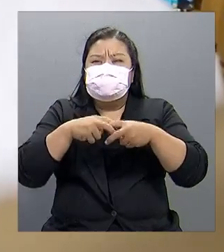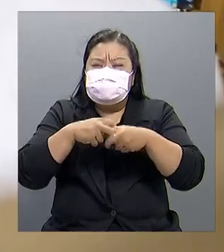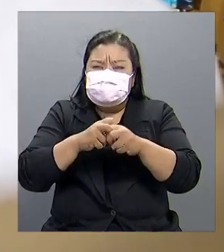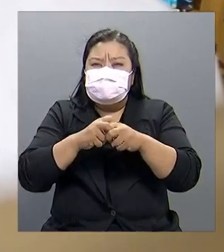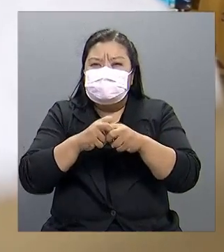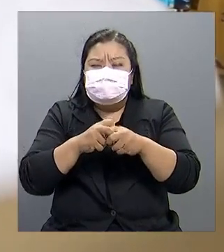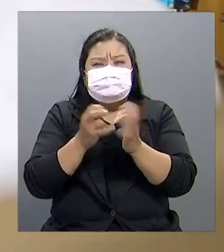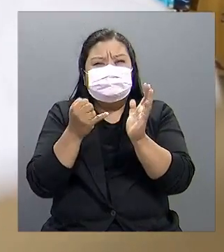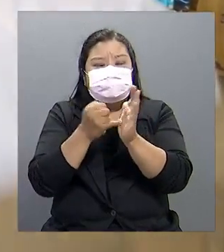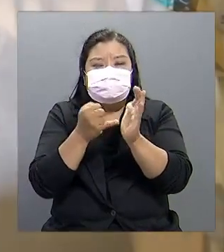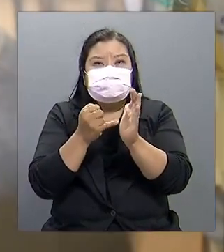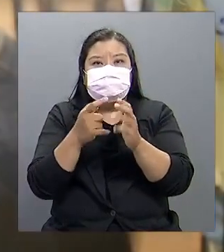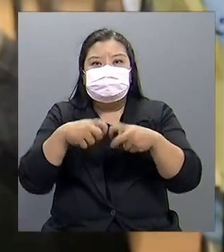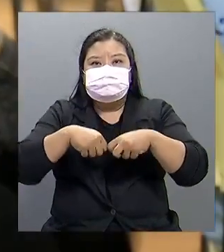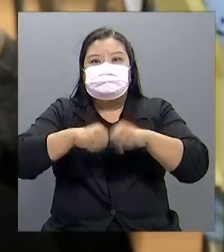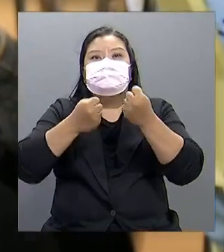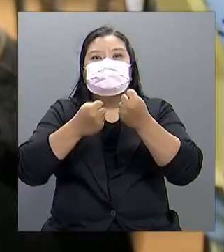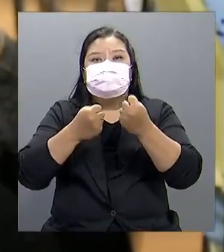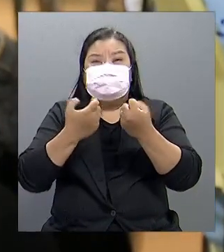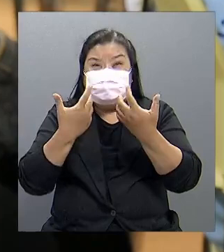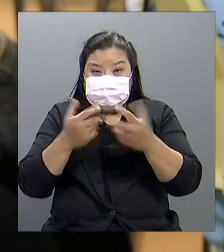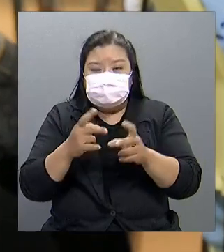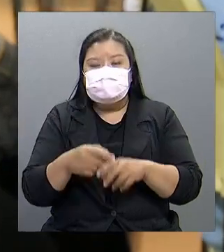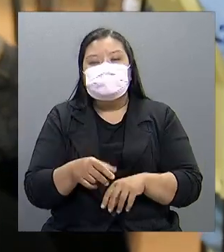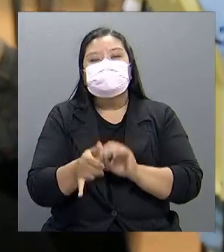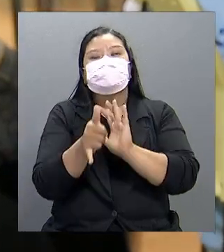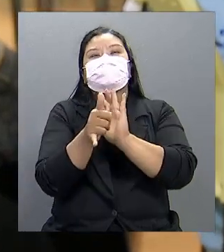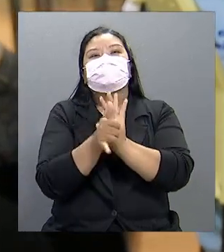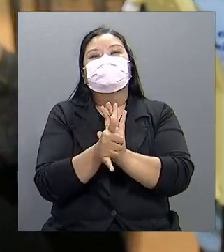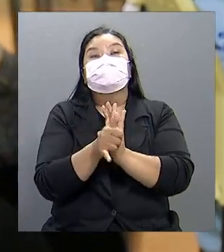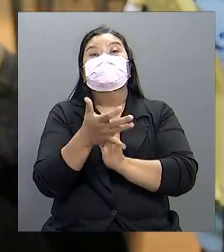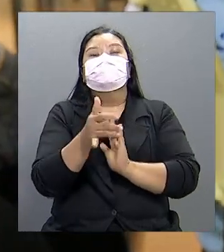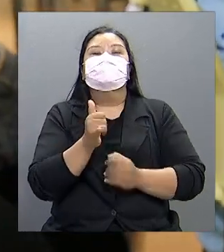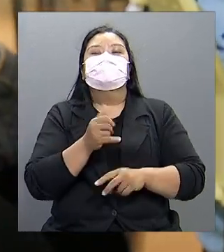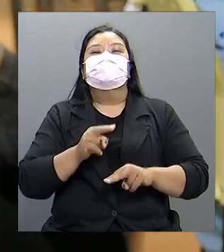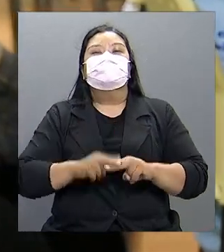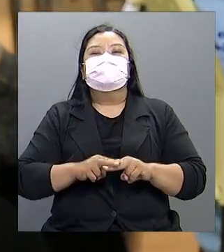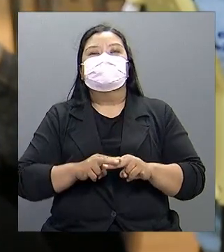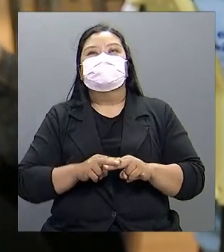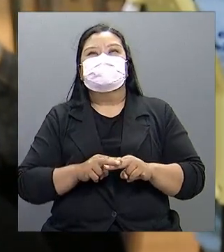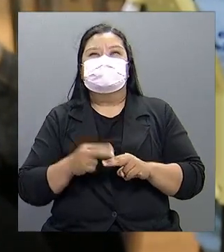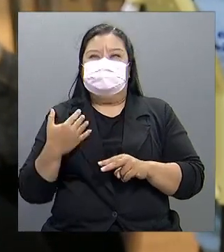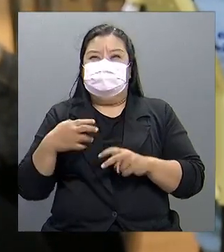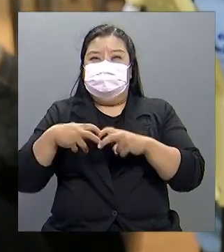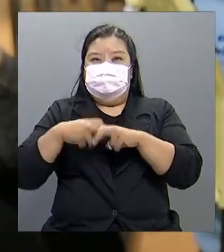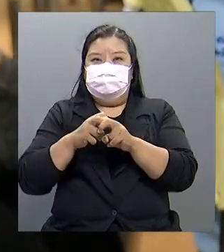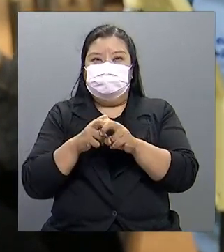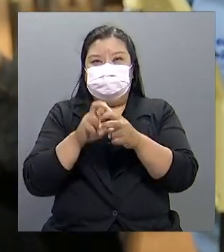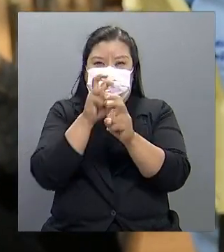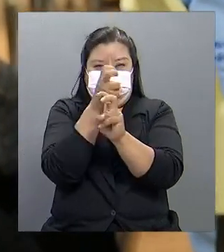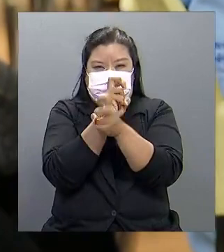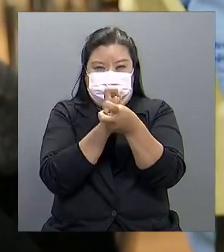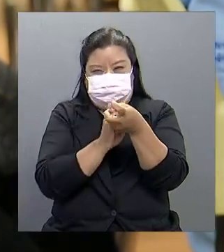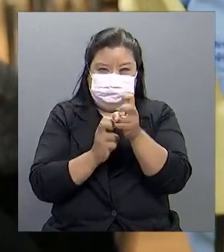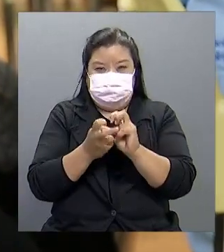างเนี่ยพอเราไปนั่งนานๆมันมีภาวะที่เขาเรียกว่ากระดูกบางเนื่องจากการสุดตัวนะครับ มี การยุ